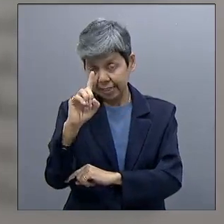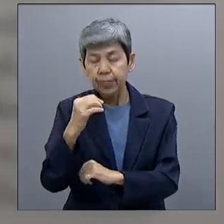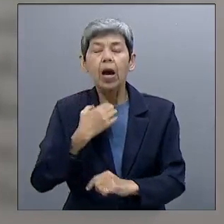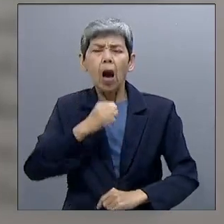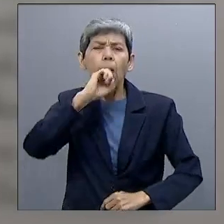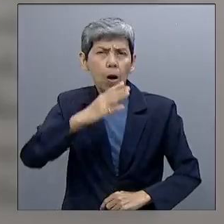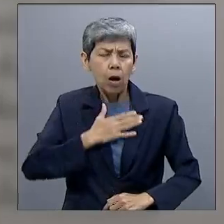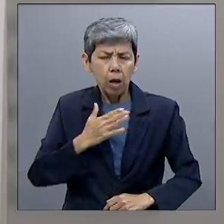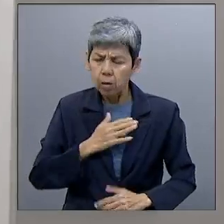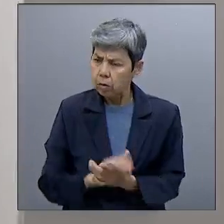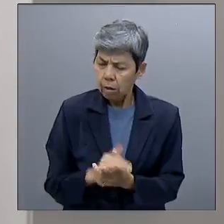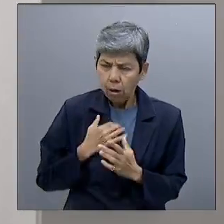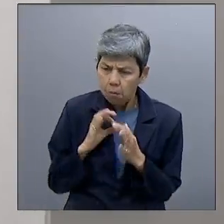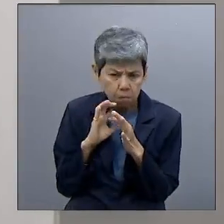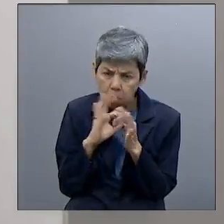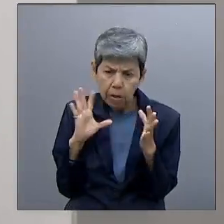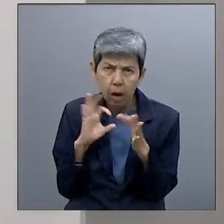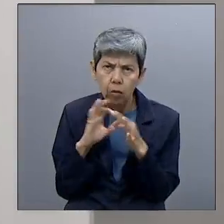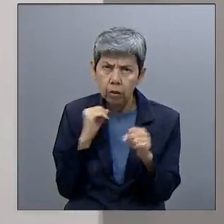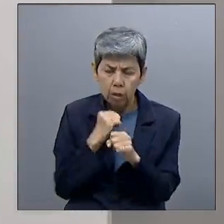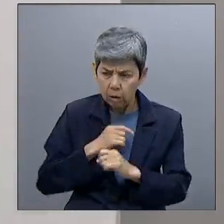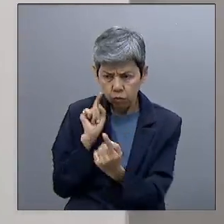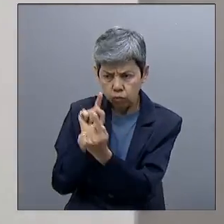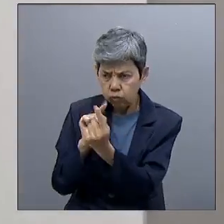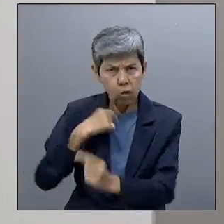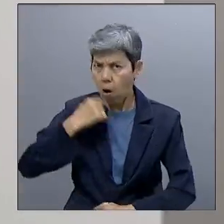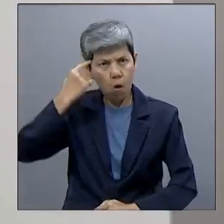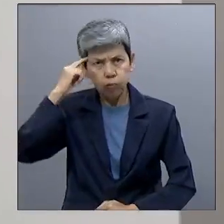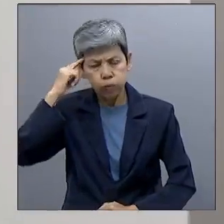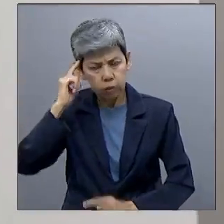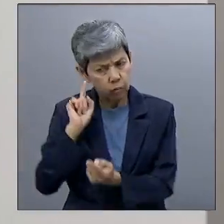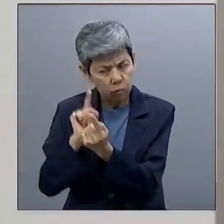ยันว่าไม่มีส่วนเกี่ยวข้องและไม่รู้จักบุคคลใดเป็นการส่วนตัวค่ะ